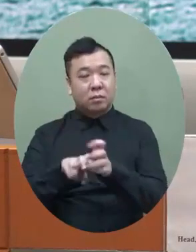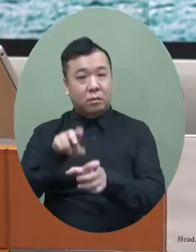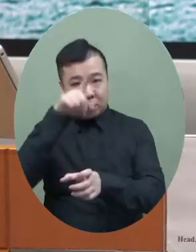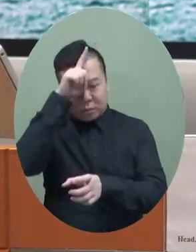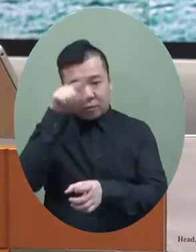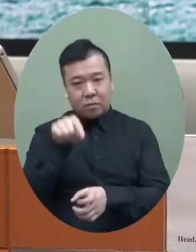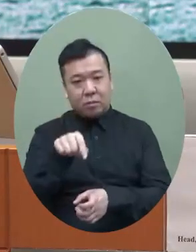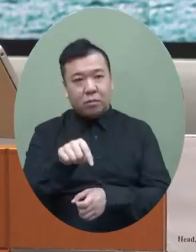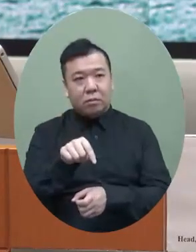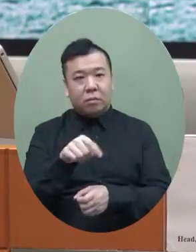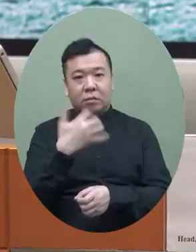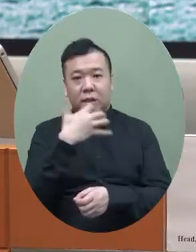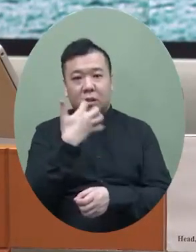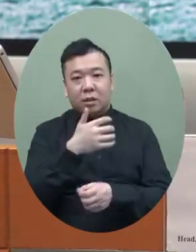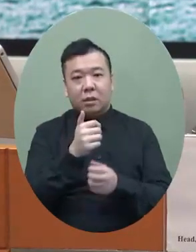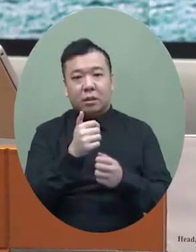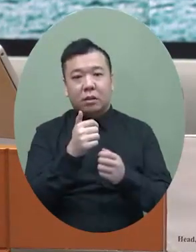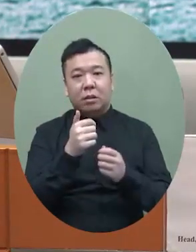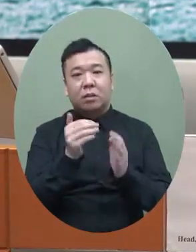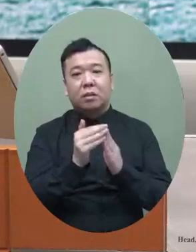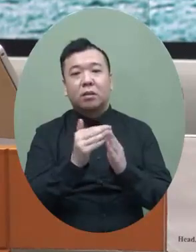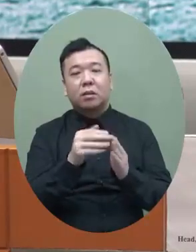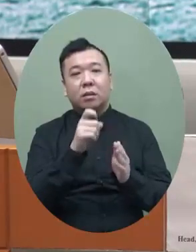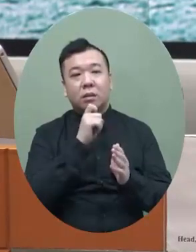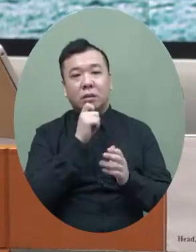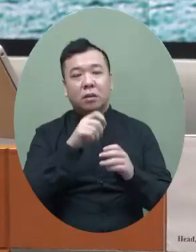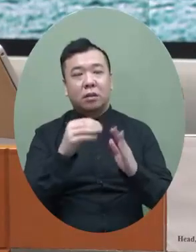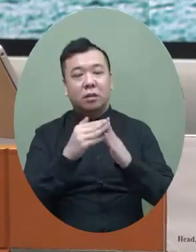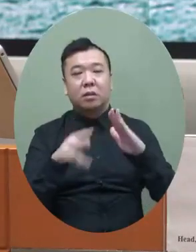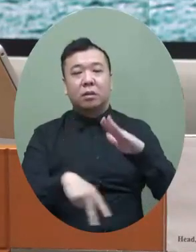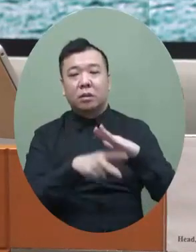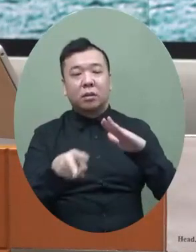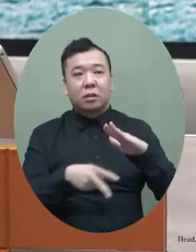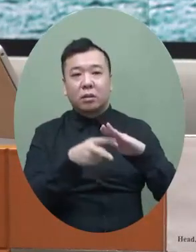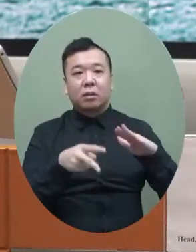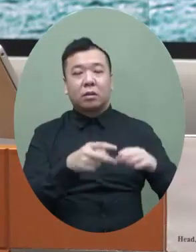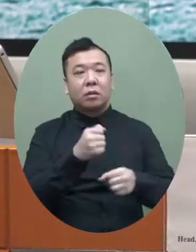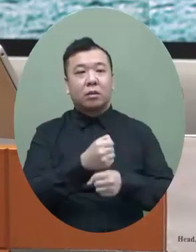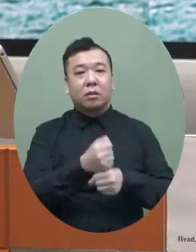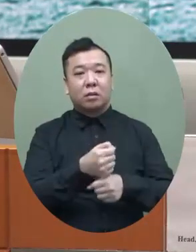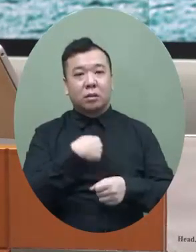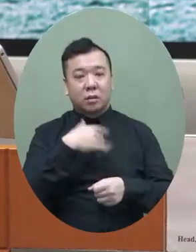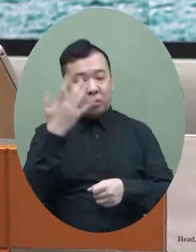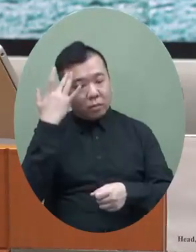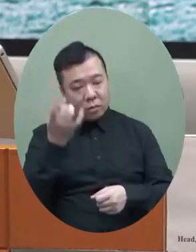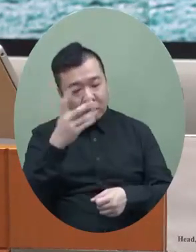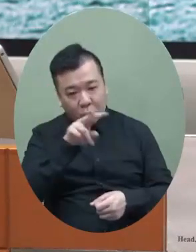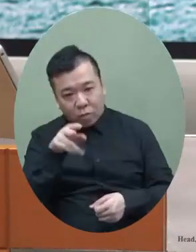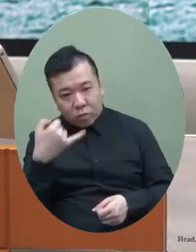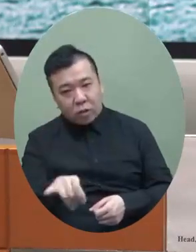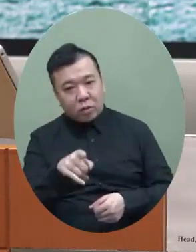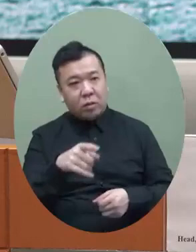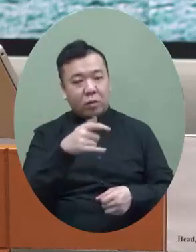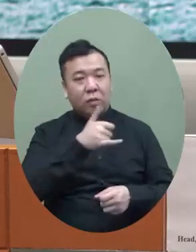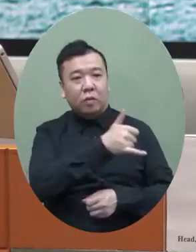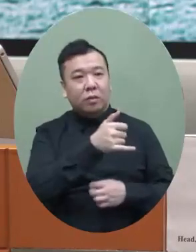佢親戚屋企咧，就有做一啲裝修嘅。咁暫時都揾唔到一個源頭嘅。咁佢又冇去啲